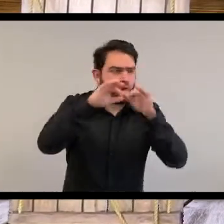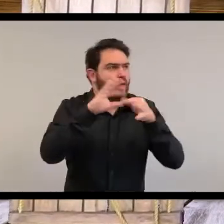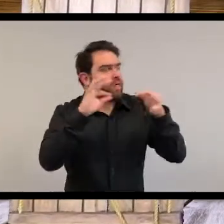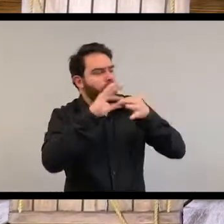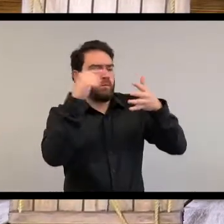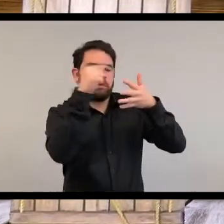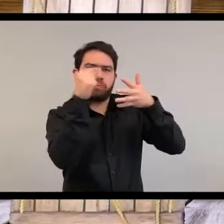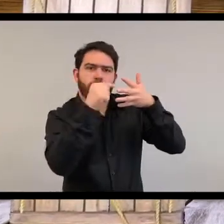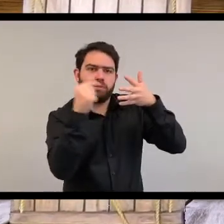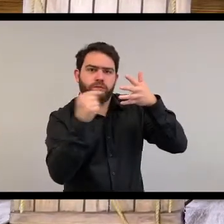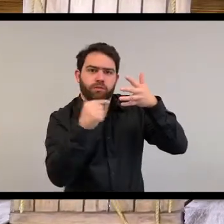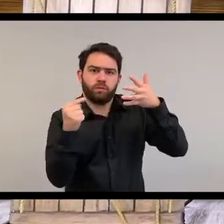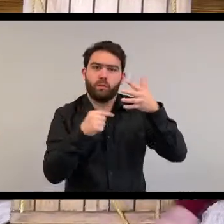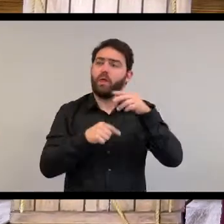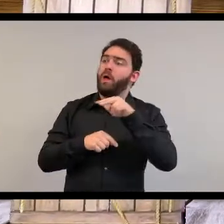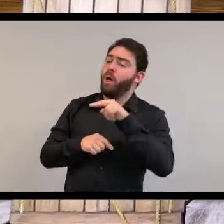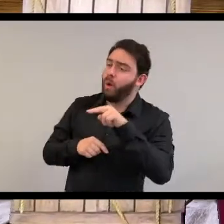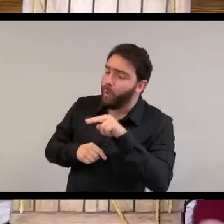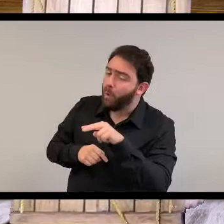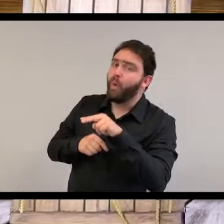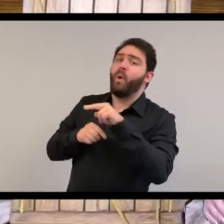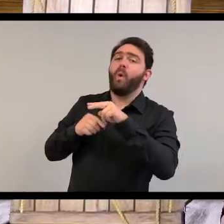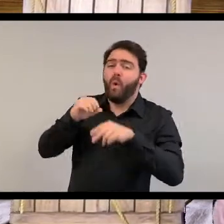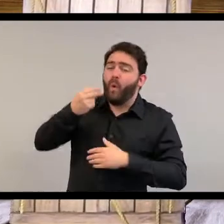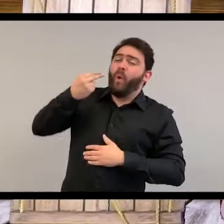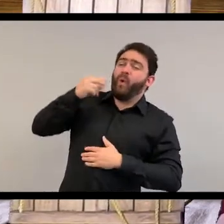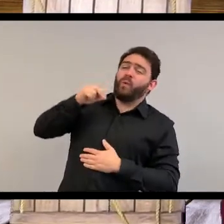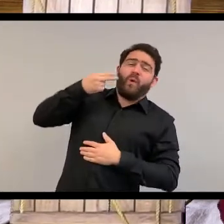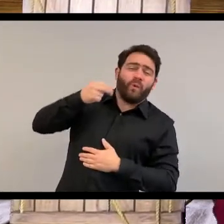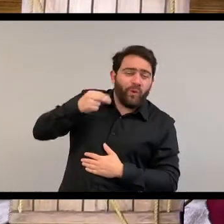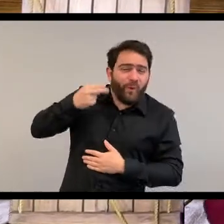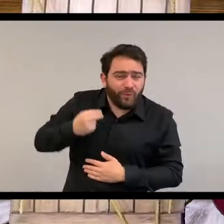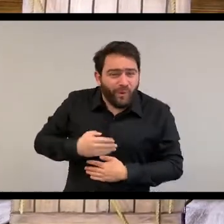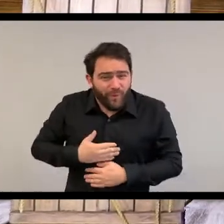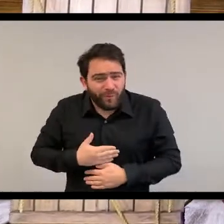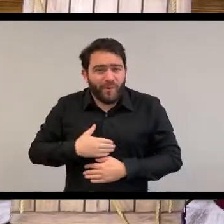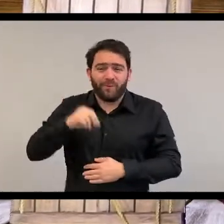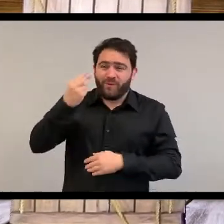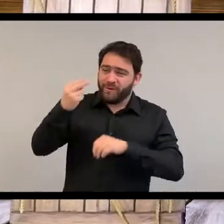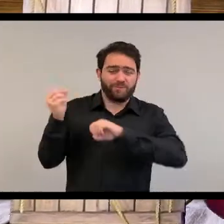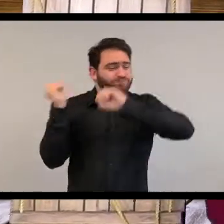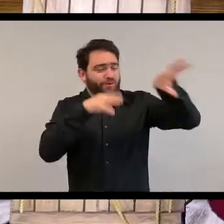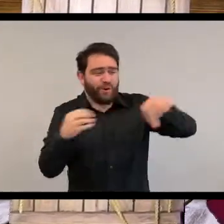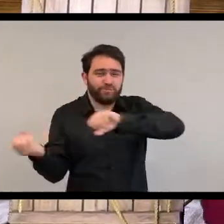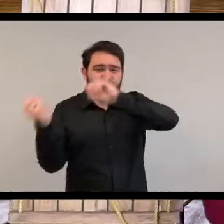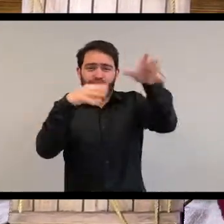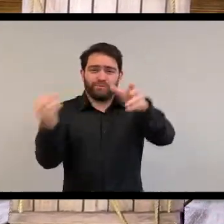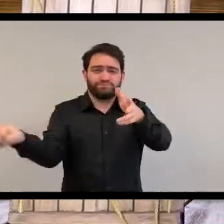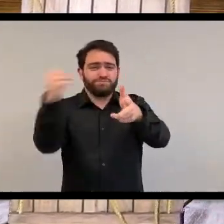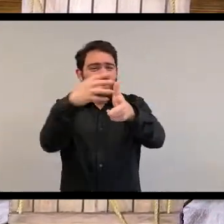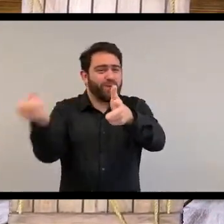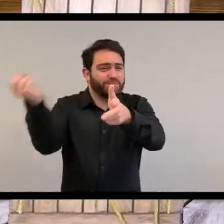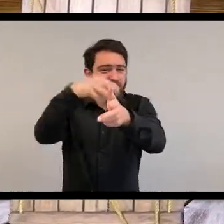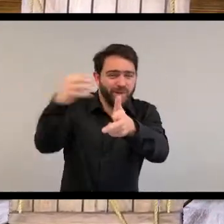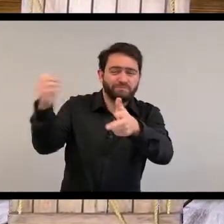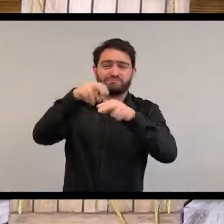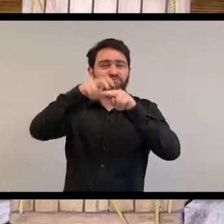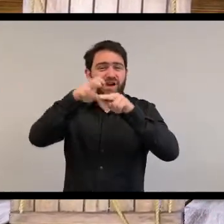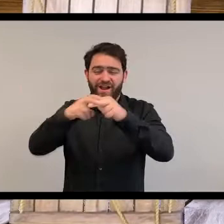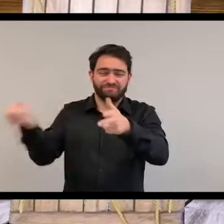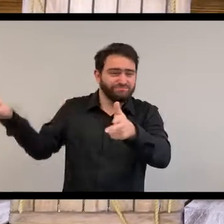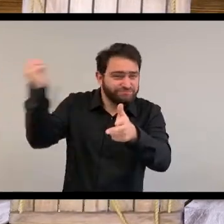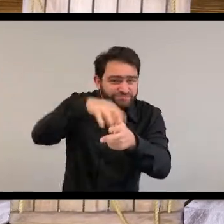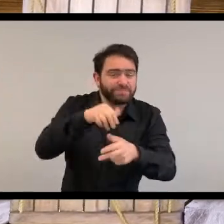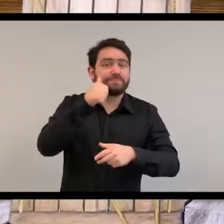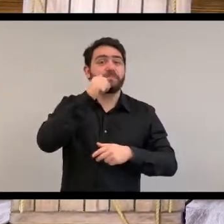ça c'est pour toute la famille, de toutes les grandeurs! » Ah, oh, oh, oh, merci! » Et puis là, il vient pour